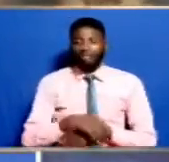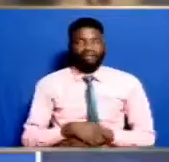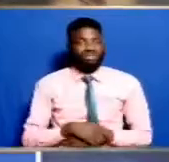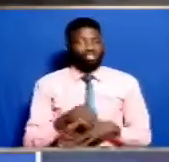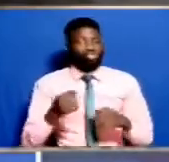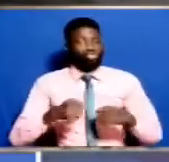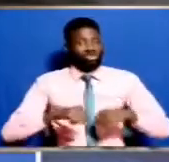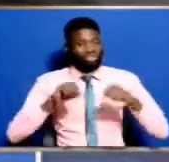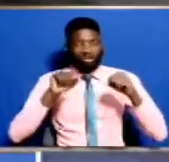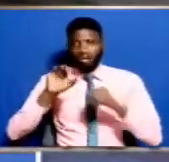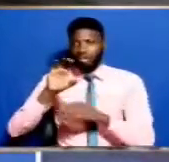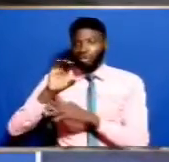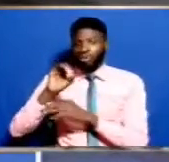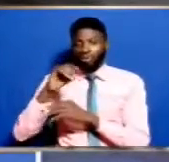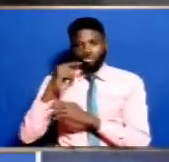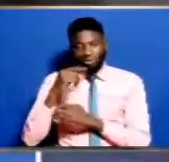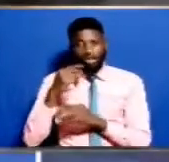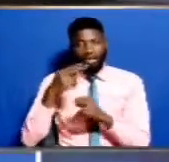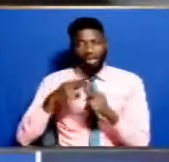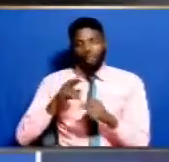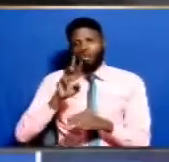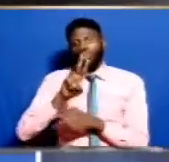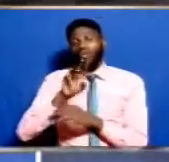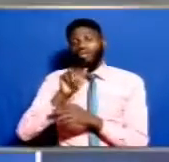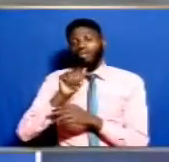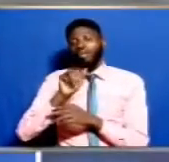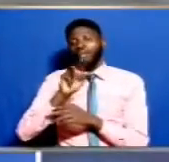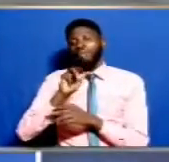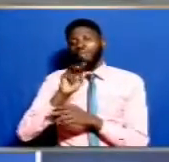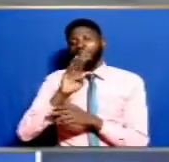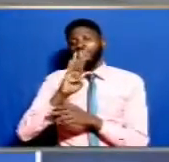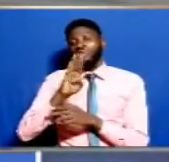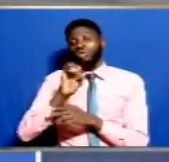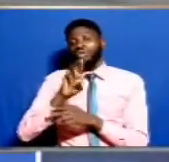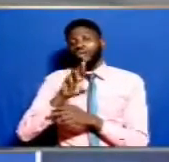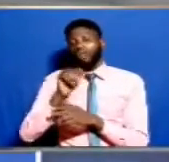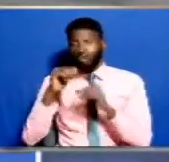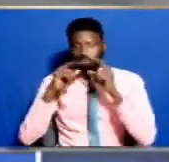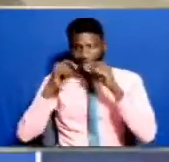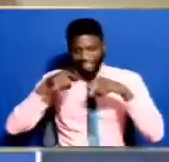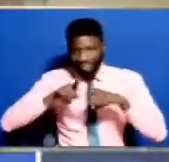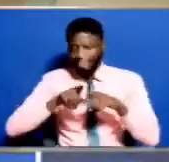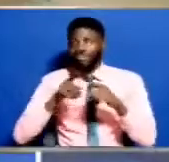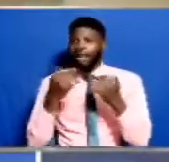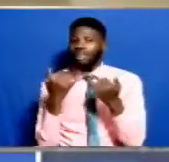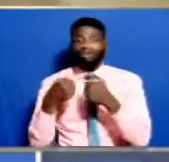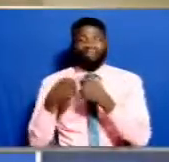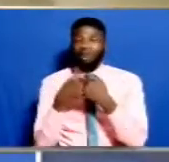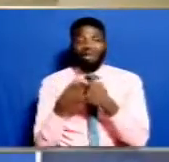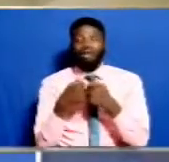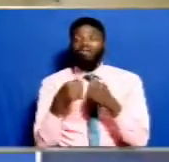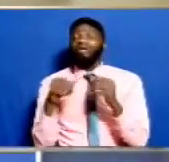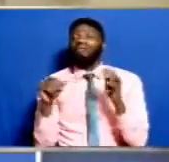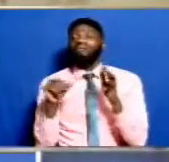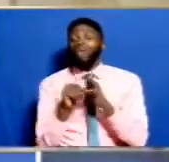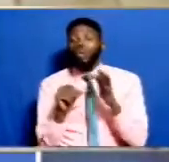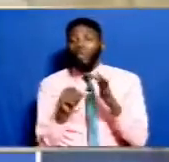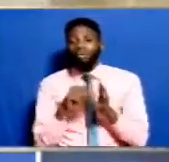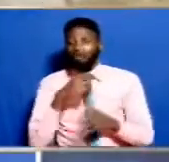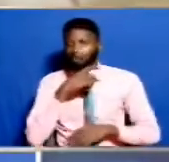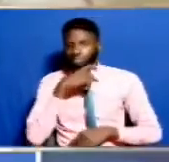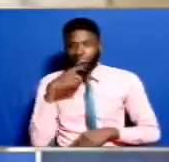Wambora amesema hali hiyo inatatiza juhudi zao za kukabiliana na majanga kama vile mafuriko, ukame na